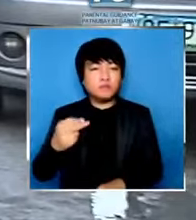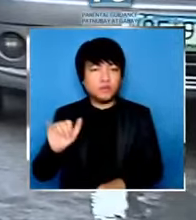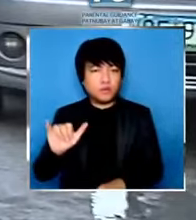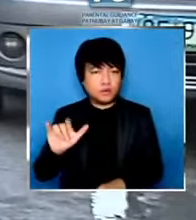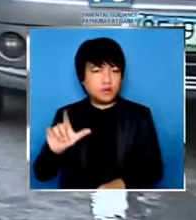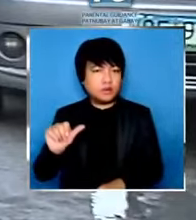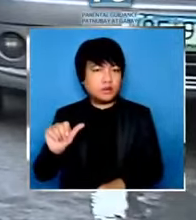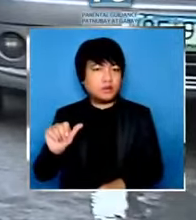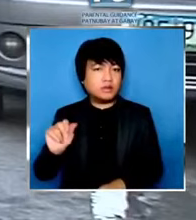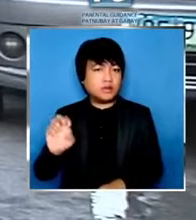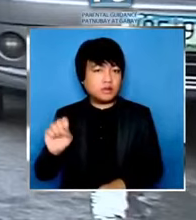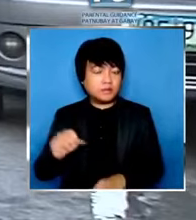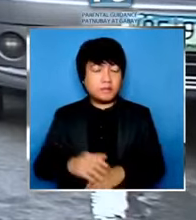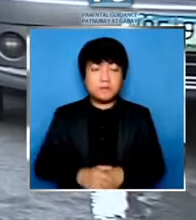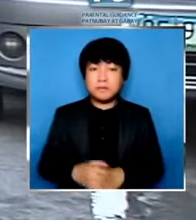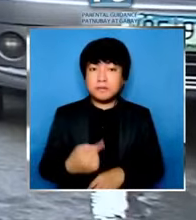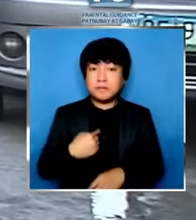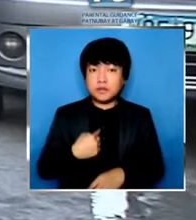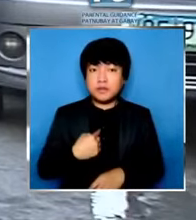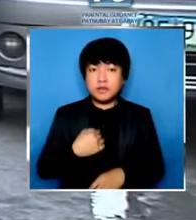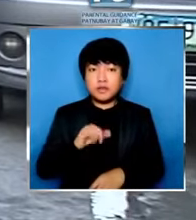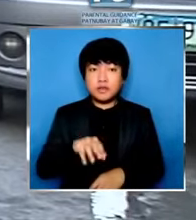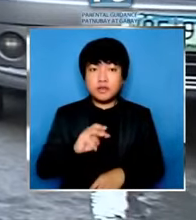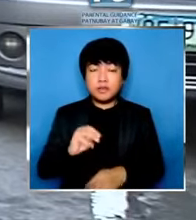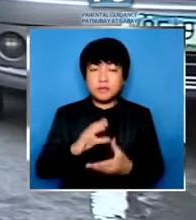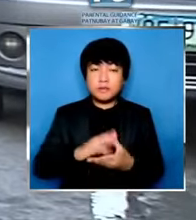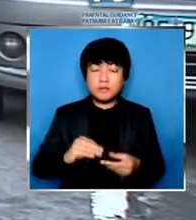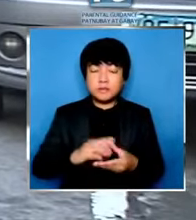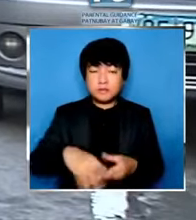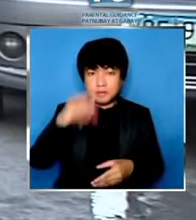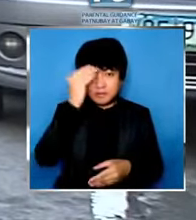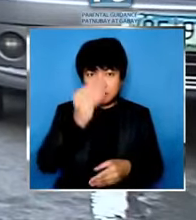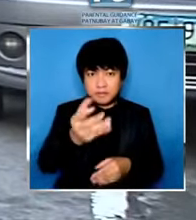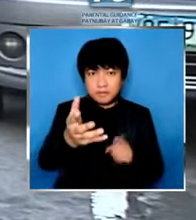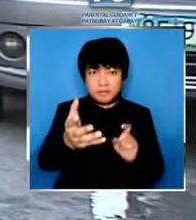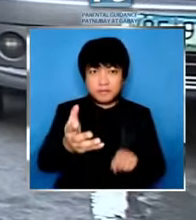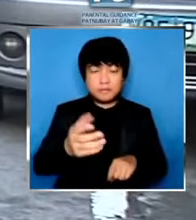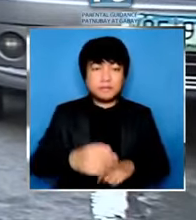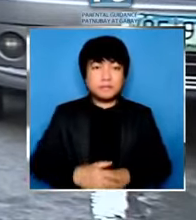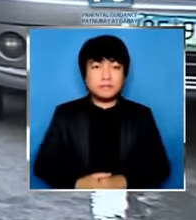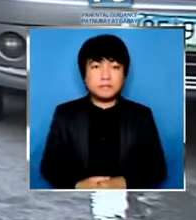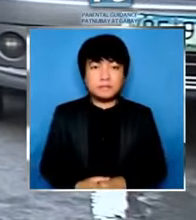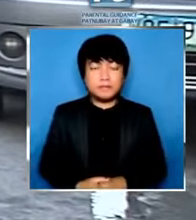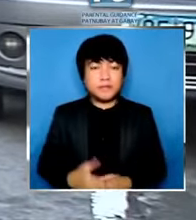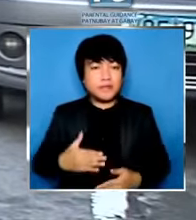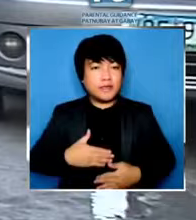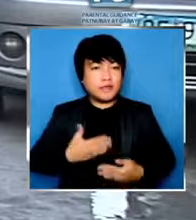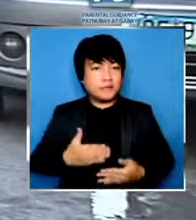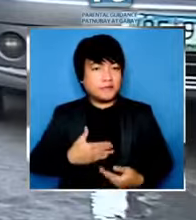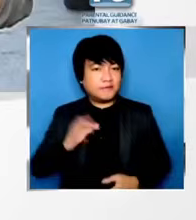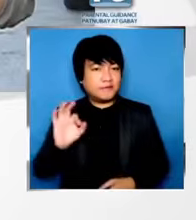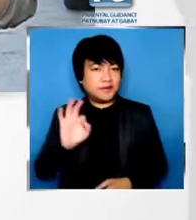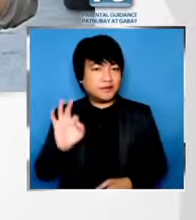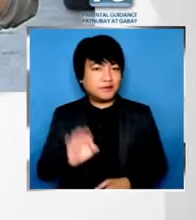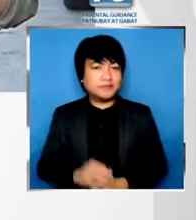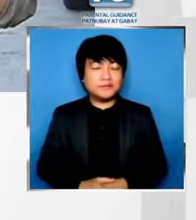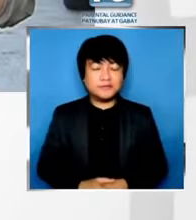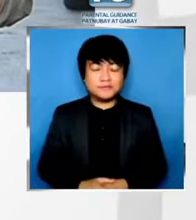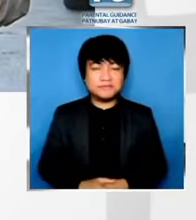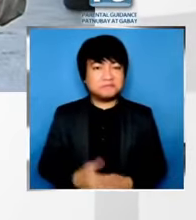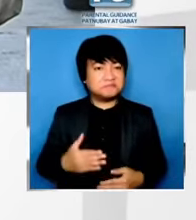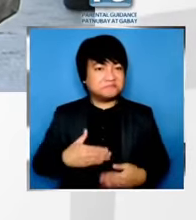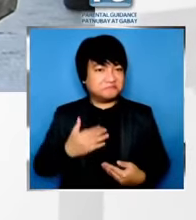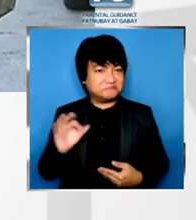Ako si JM Encinas at yan ang kwentong kalyeng dapat alam mo. Happy weekend, Kuya Kim! Happy weekend!